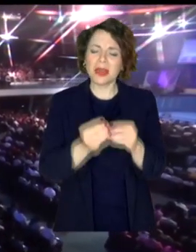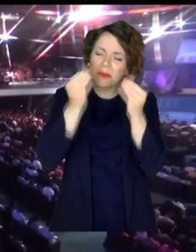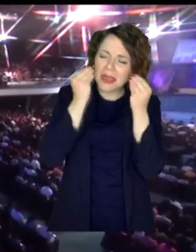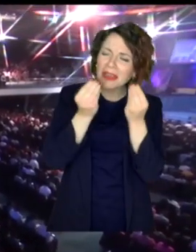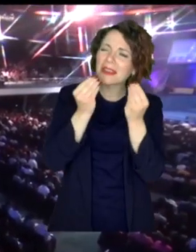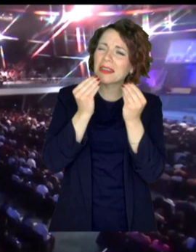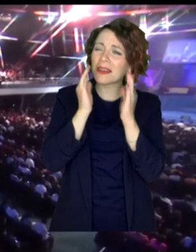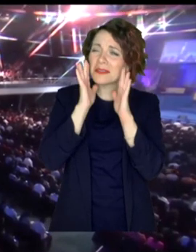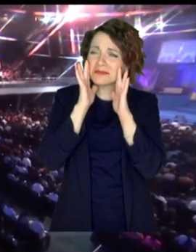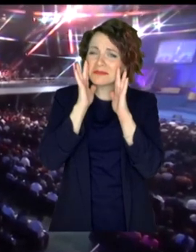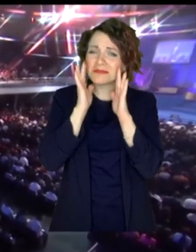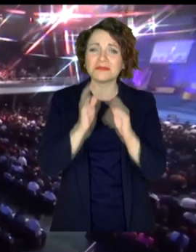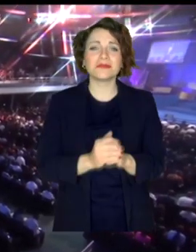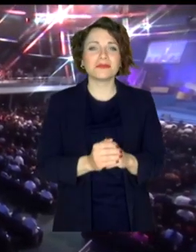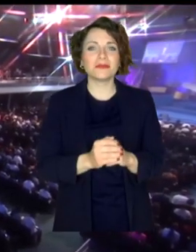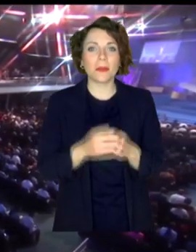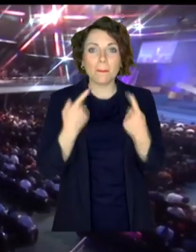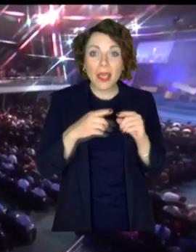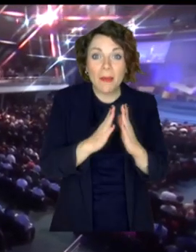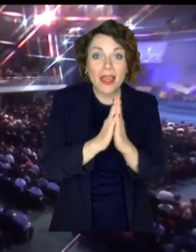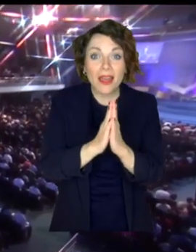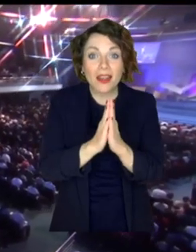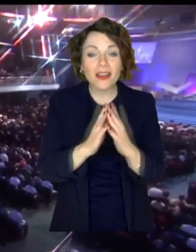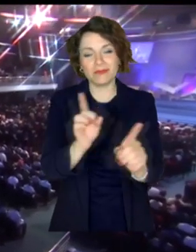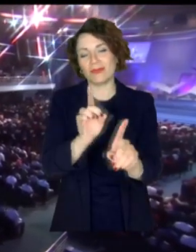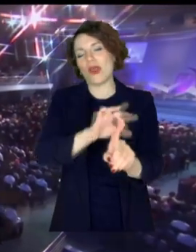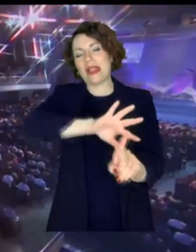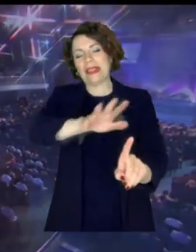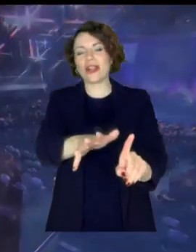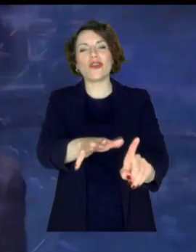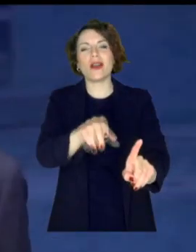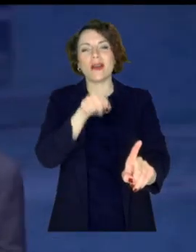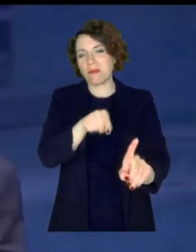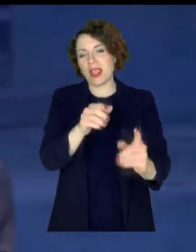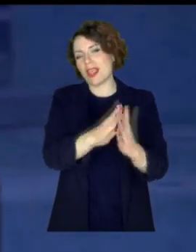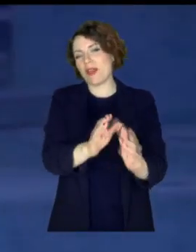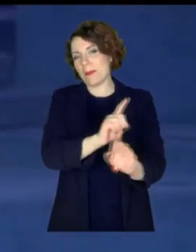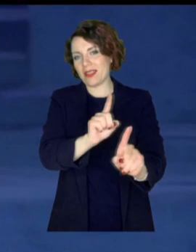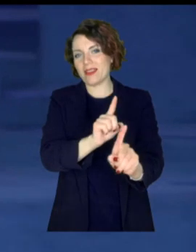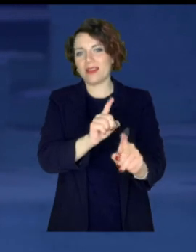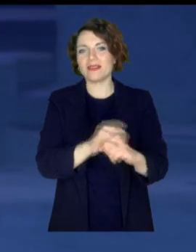Perché? Questa non è preghiera. Questa non è una preghiera cristiana.